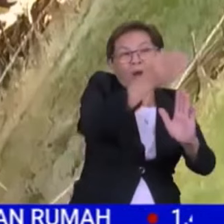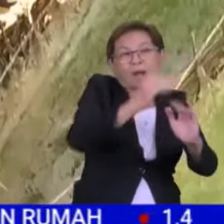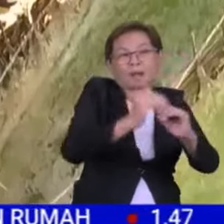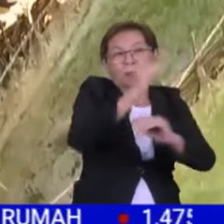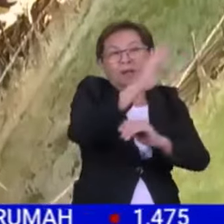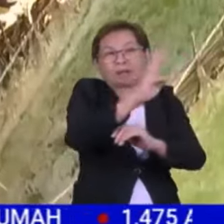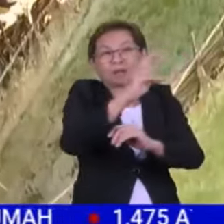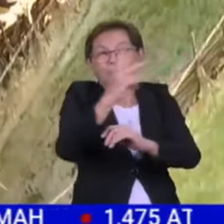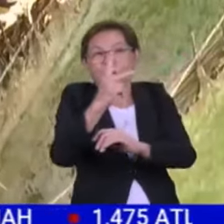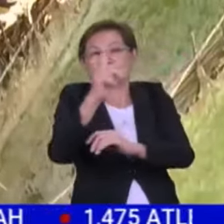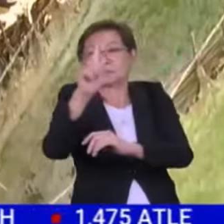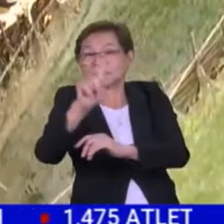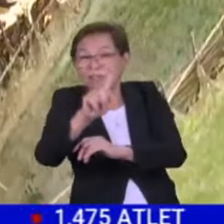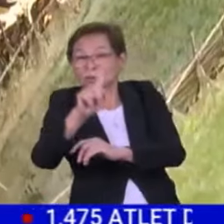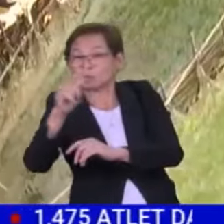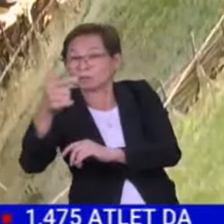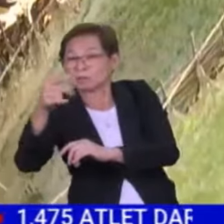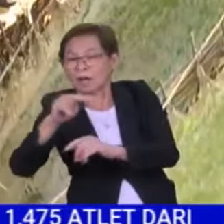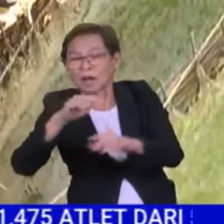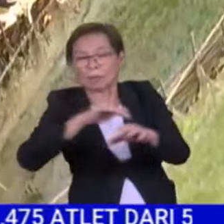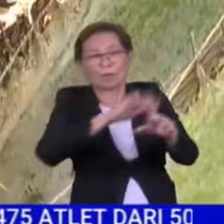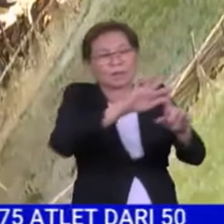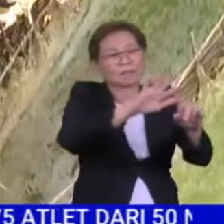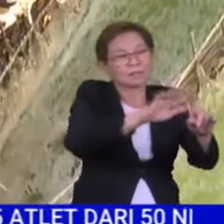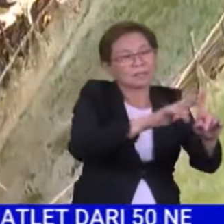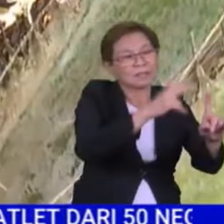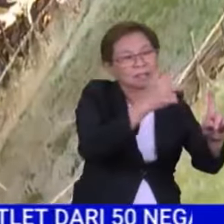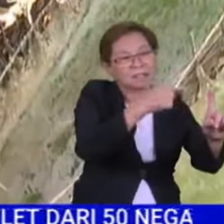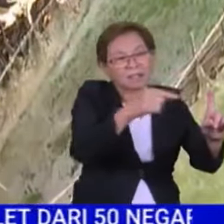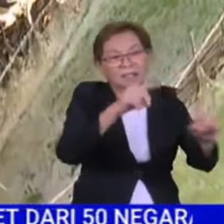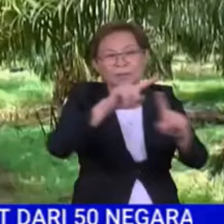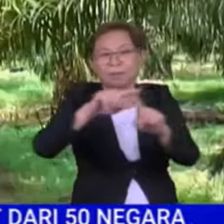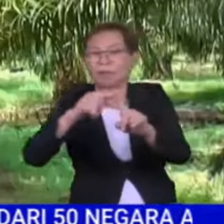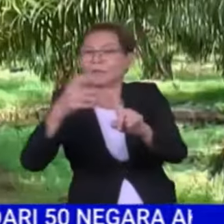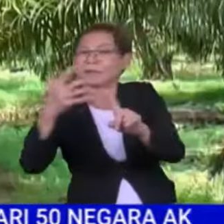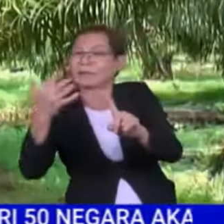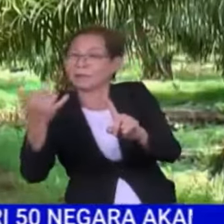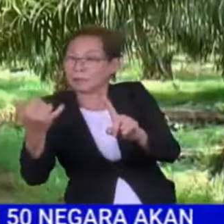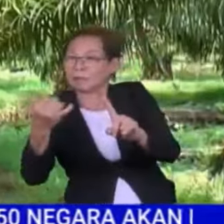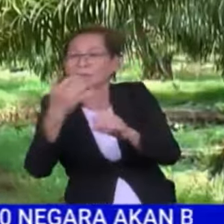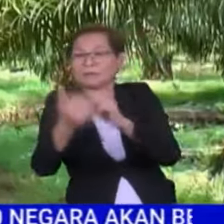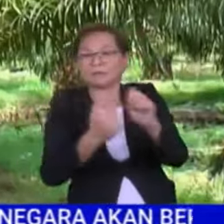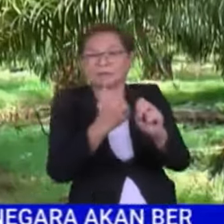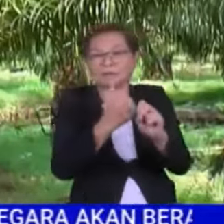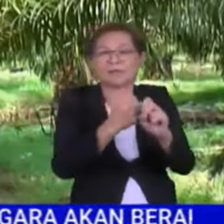6000 Ringgit satu ton dari Mas hingga Mei tahun ini